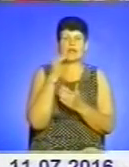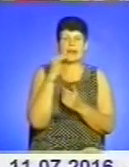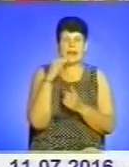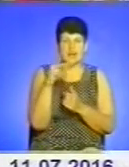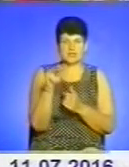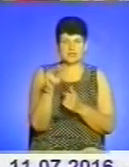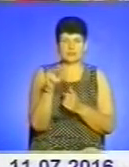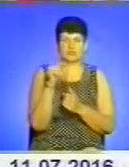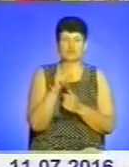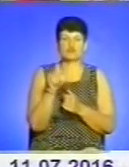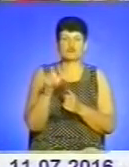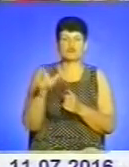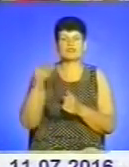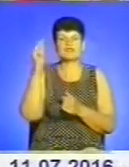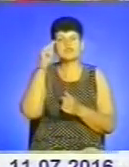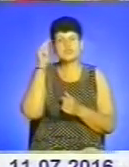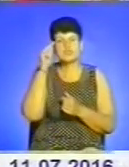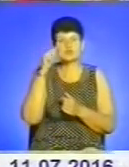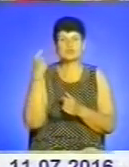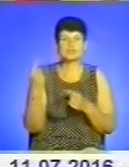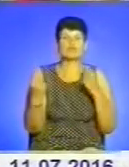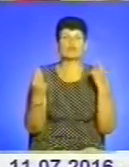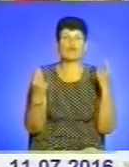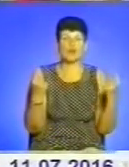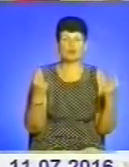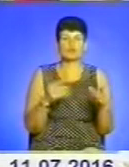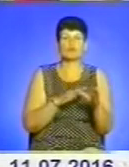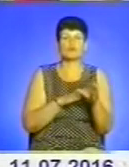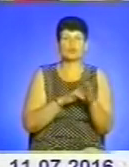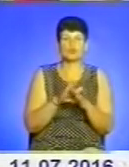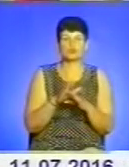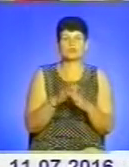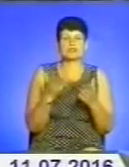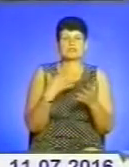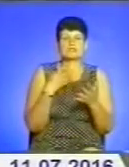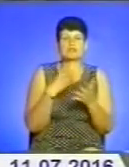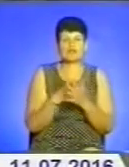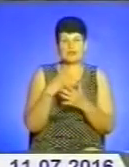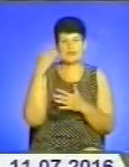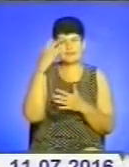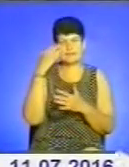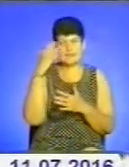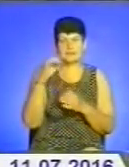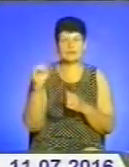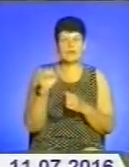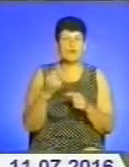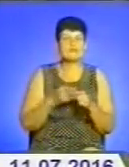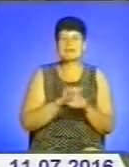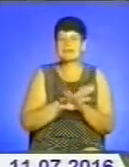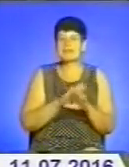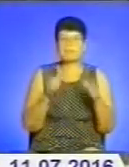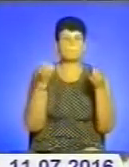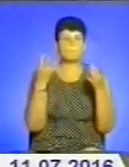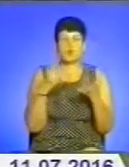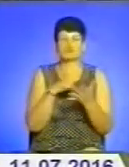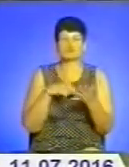що люди вчаться один в одного, реалізовують якісь свої ідеї. Теребовля – це є не просто містом, а це